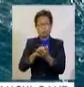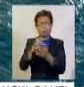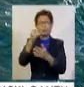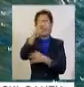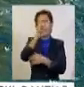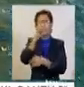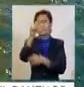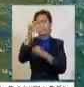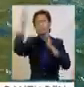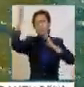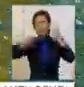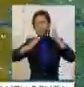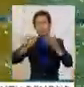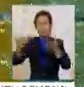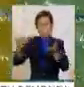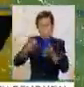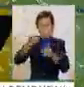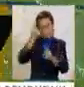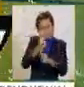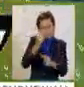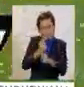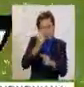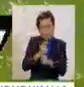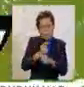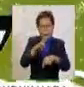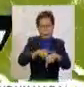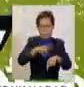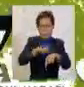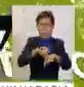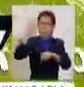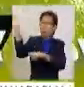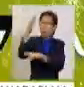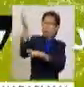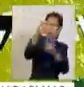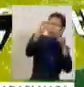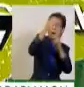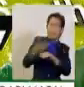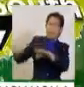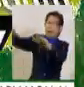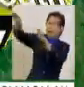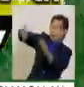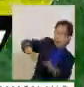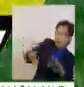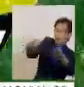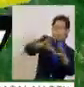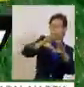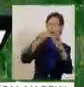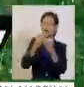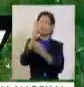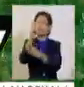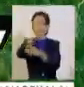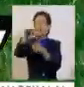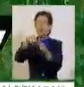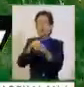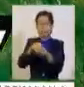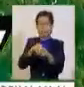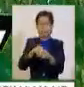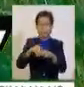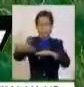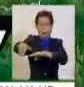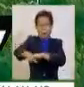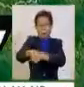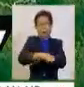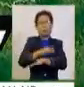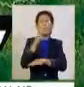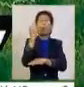Jabatan Meteorologi Malaysia masih lagi mengekalkan amaran angin kencang laut bergelora bagi kategori kedua yang melibatkan kawasan perairan